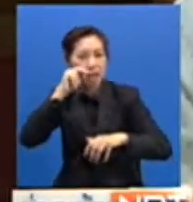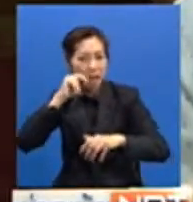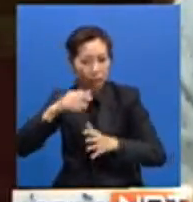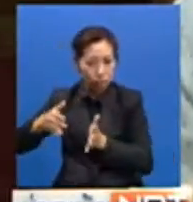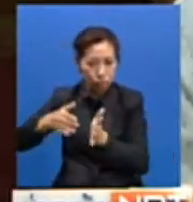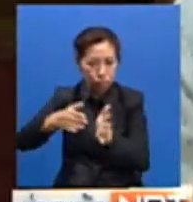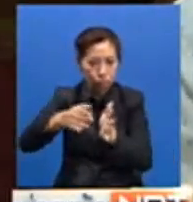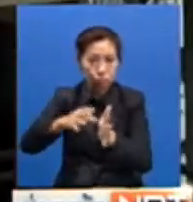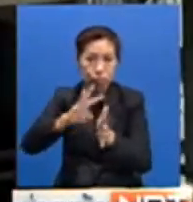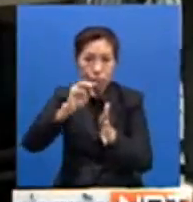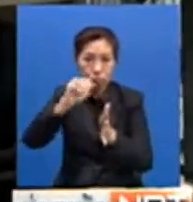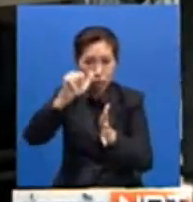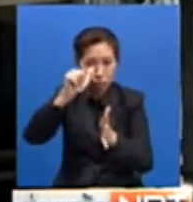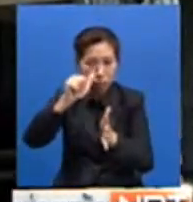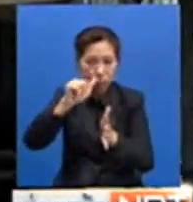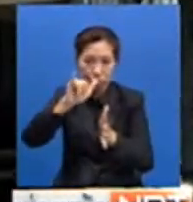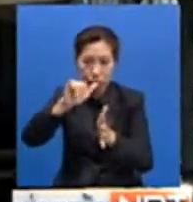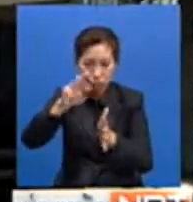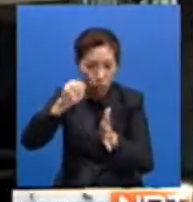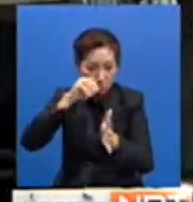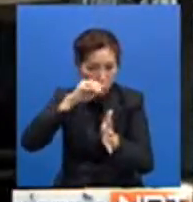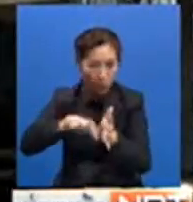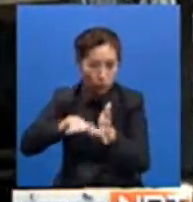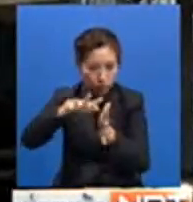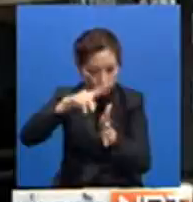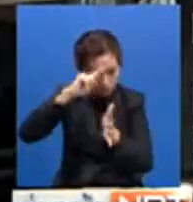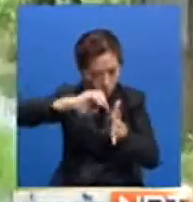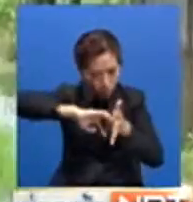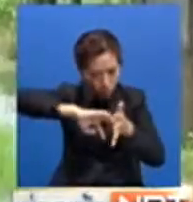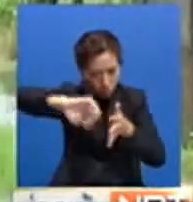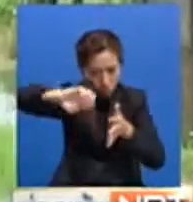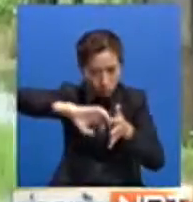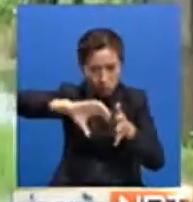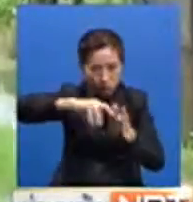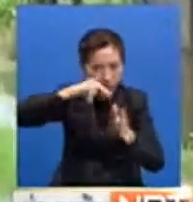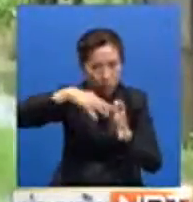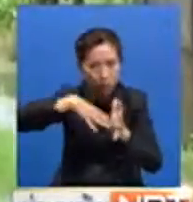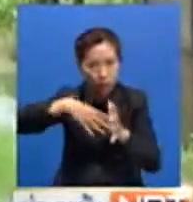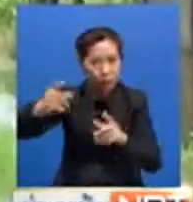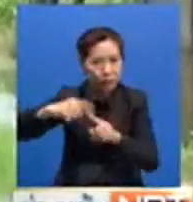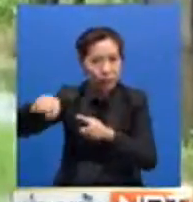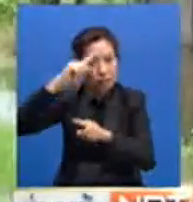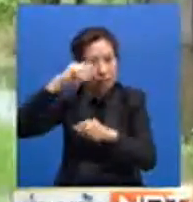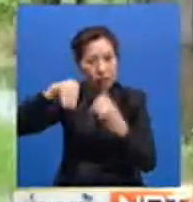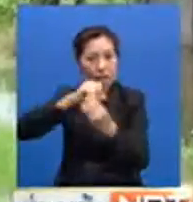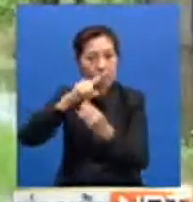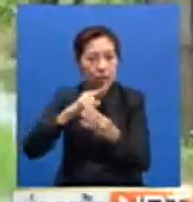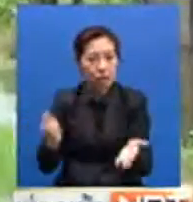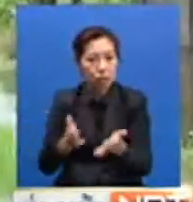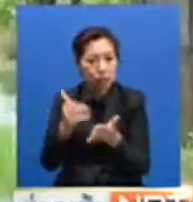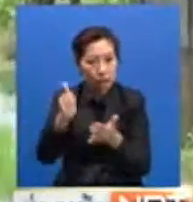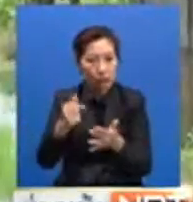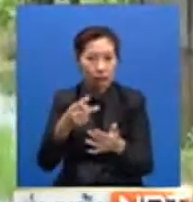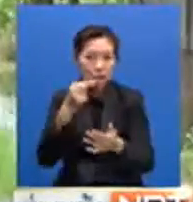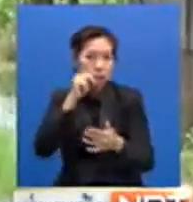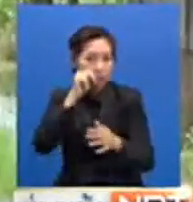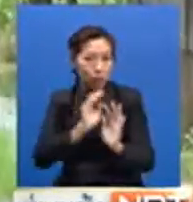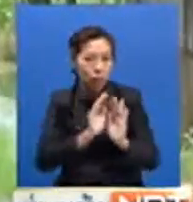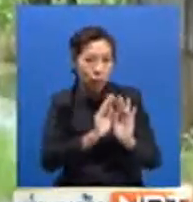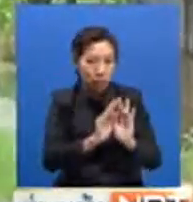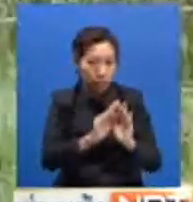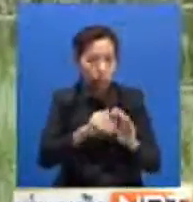ำยมขุดลอกแก้มลิงโดยใช้แงงานในพื้นที่เพื่อเป็นการกระต้นเศรษกิจและให้ทุกหน่วยงานกักเก็บน้ำไว้ใช้อย่างเพียงพอด้